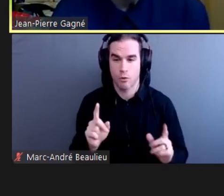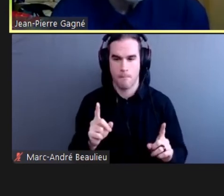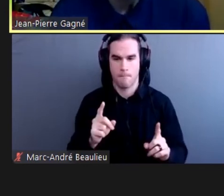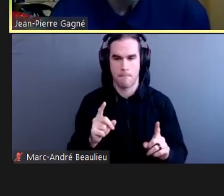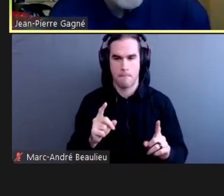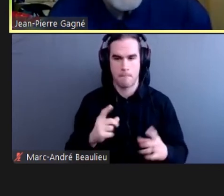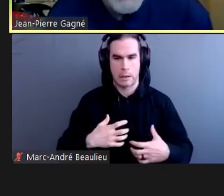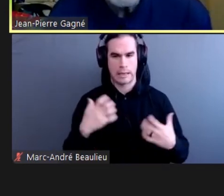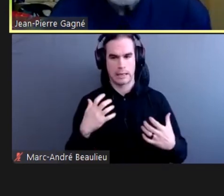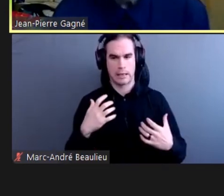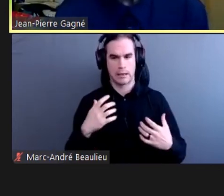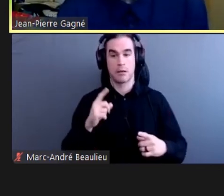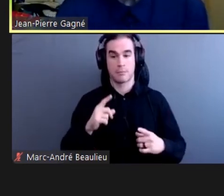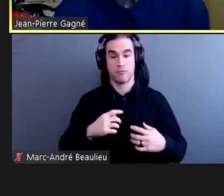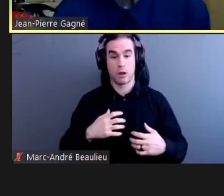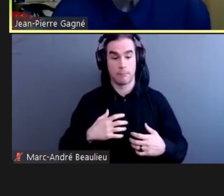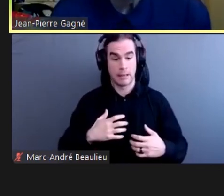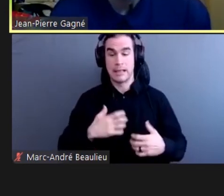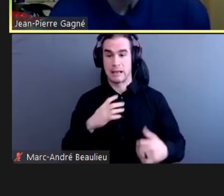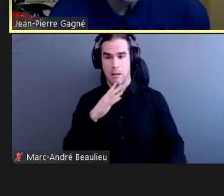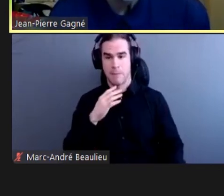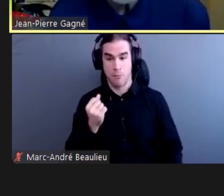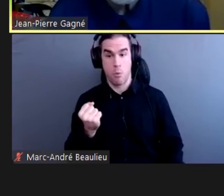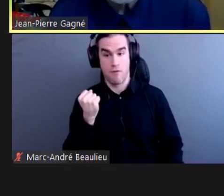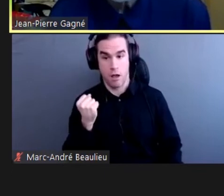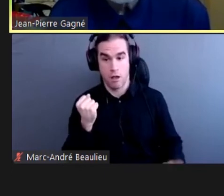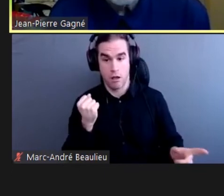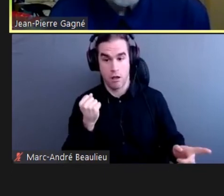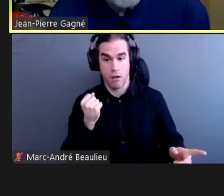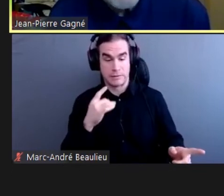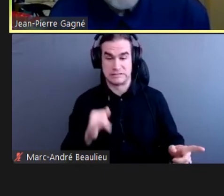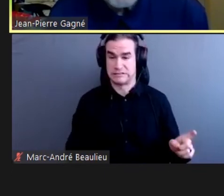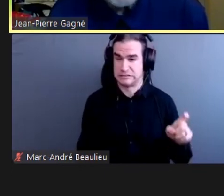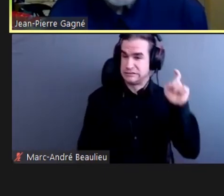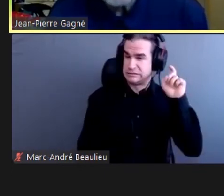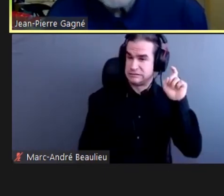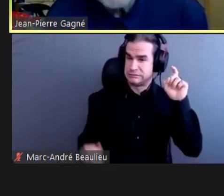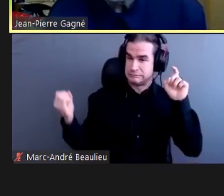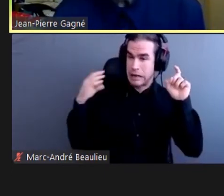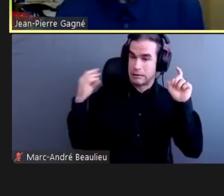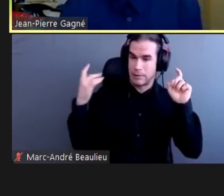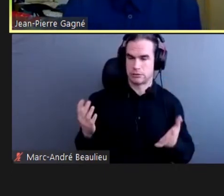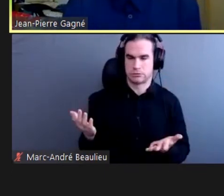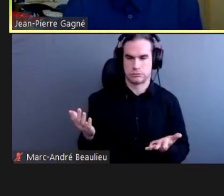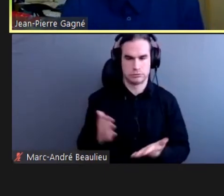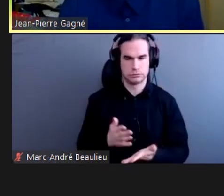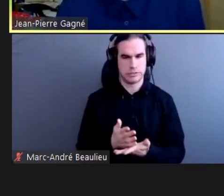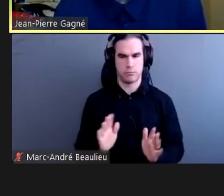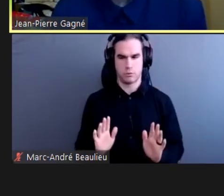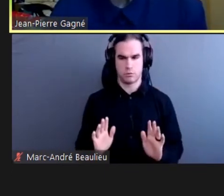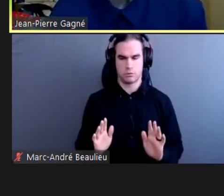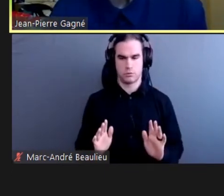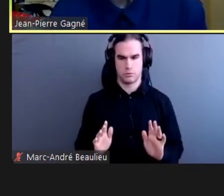crie, on parle plus fort peut-être, mais si on parle plus fort et les gens ont des appareils auditifs, ce n'est pas aidant du tout. Et